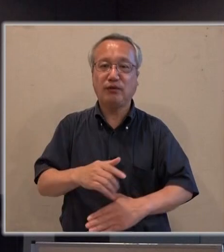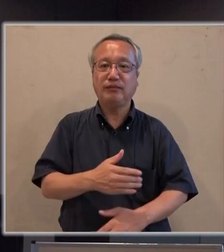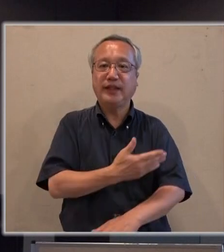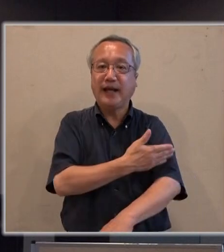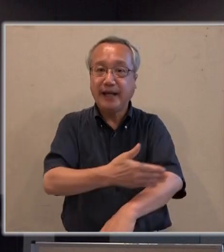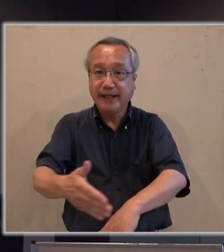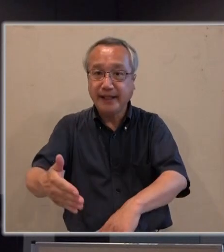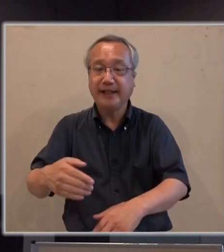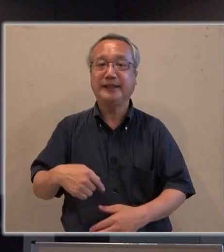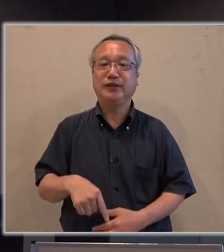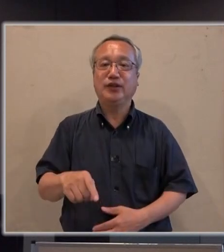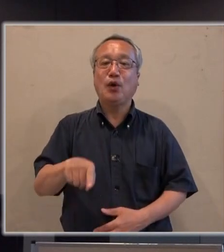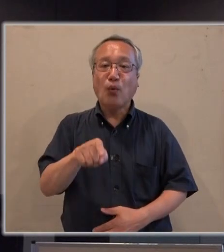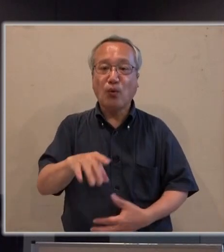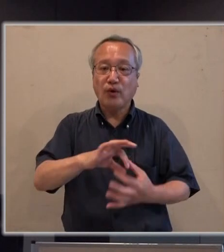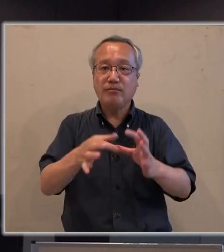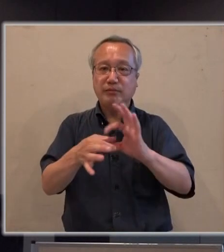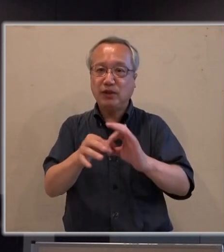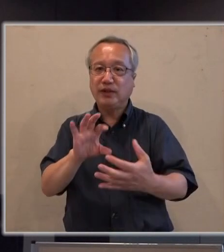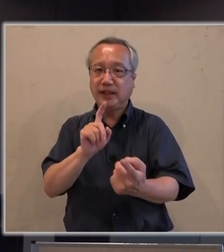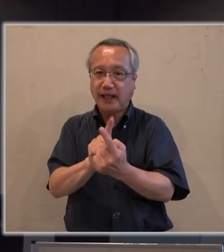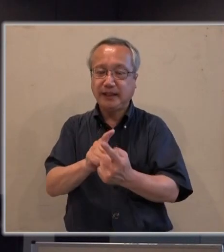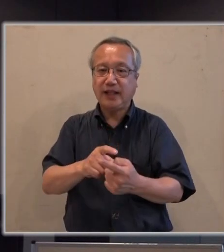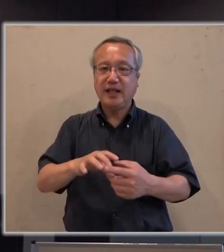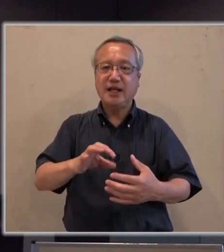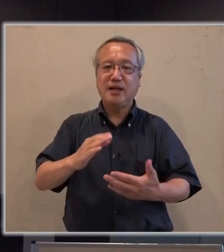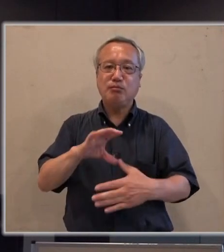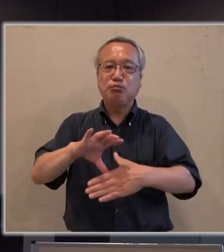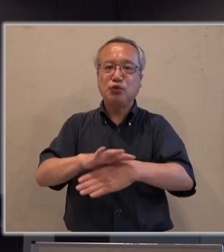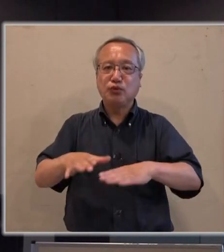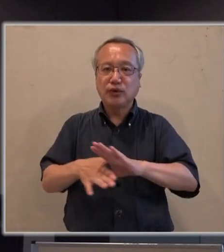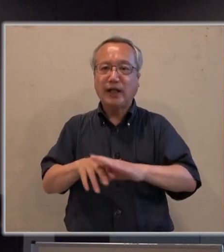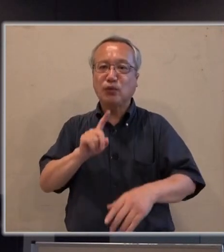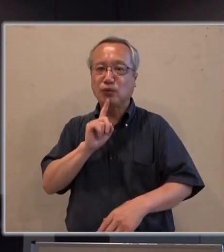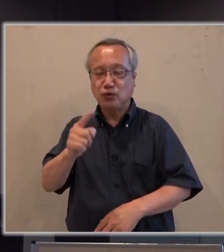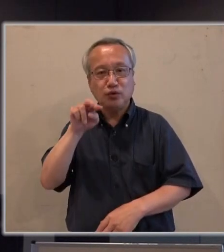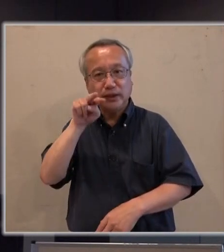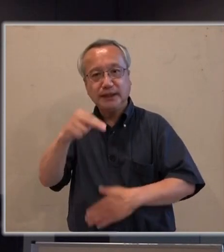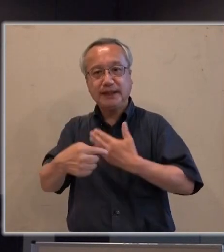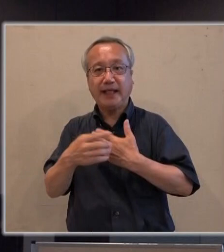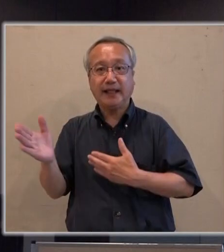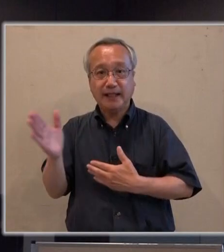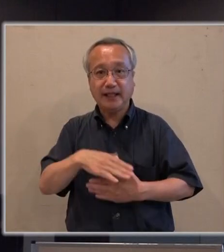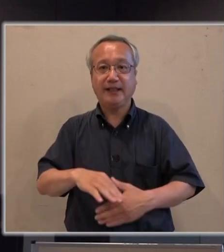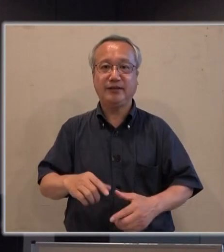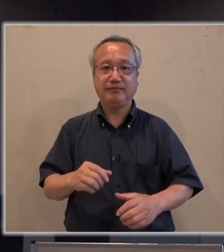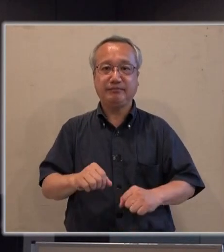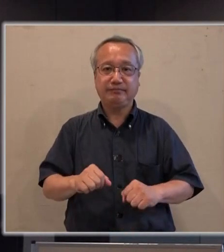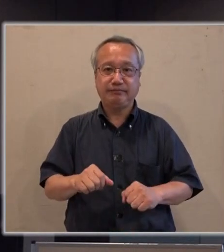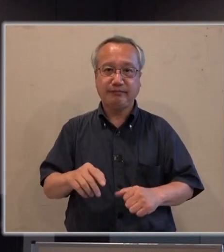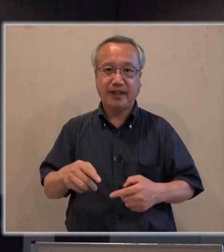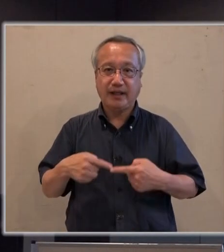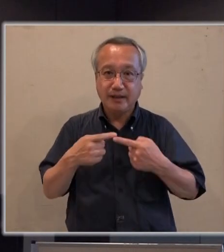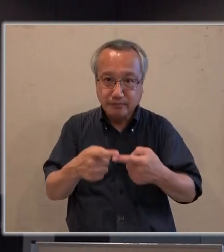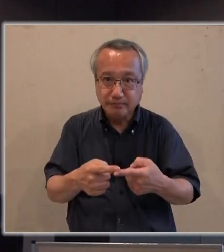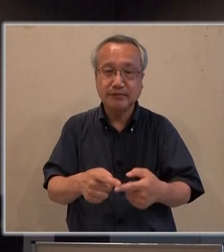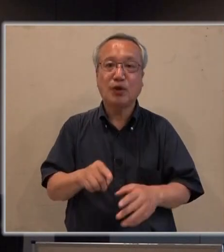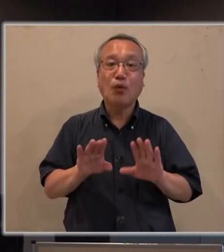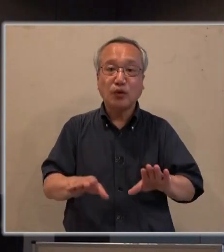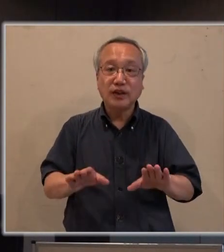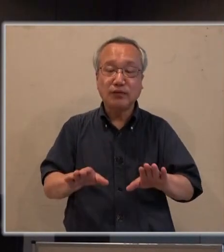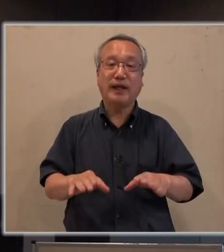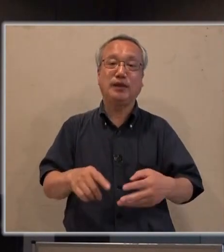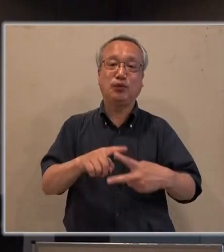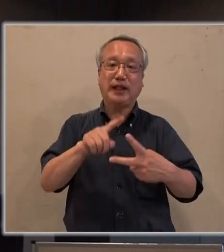リンピックに対して文化という視点から平和を目指していくような、そういった機会を活用していこうということで、本日は2つ